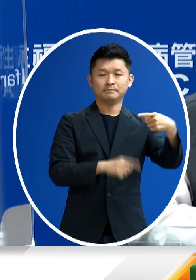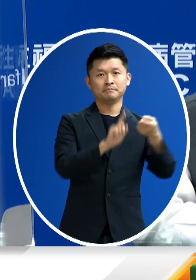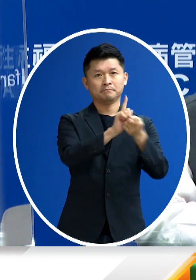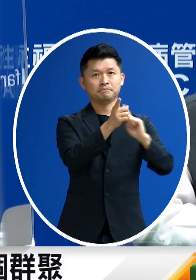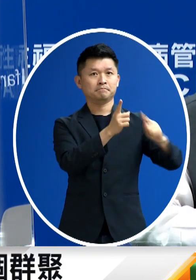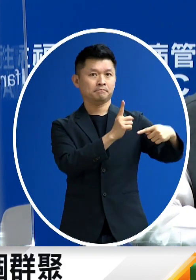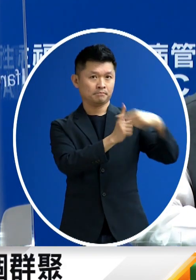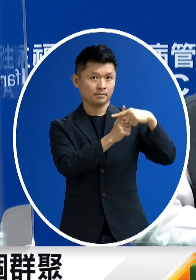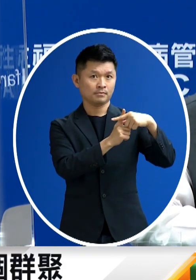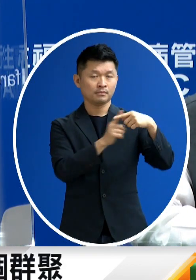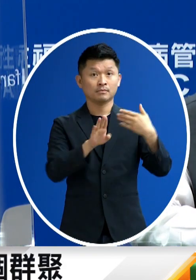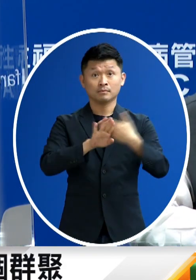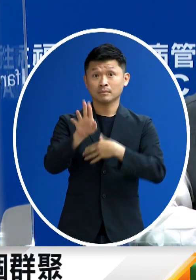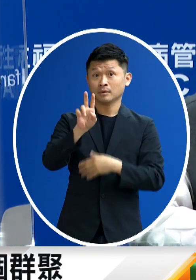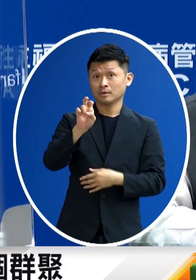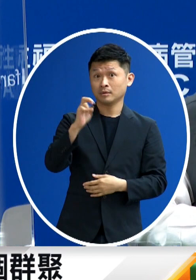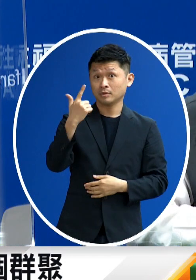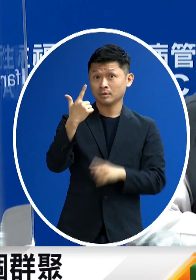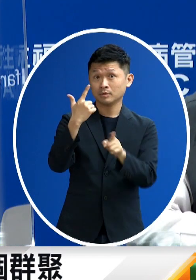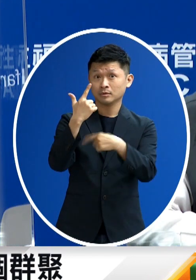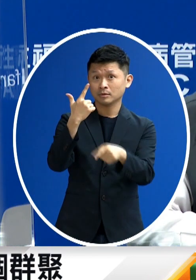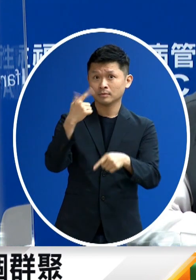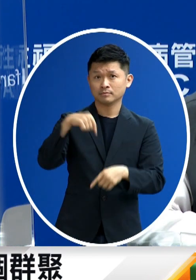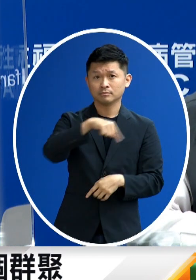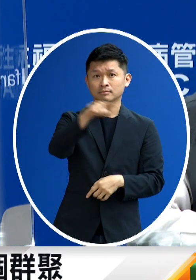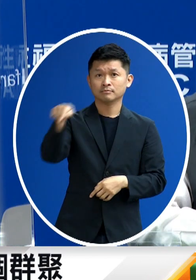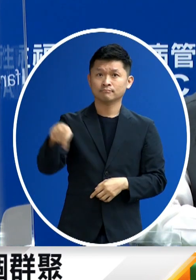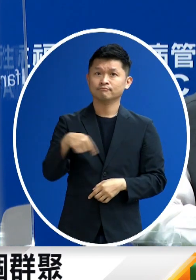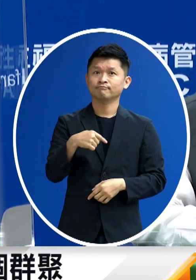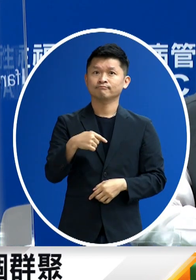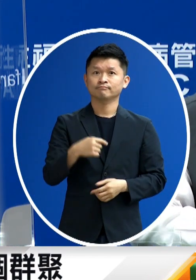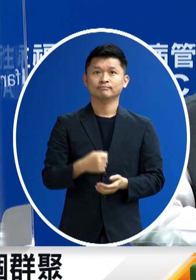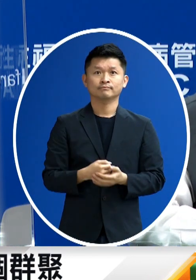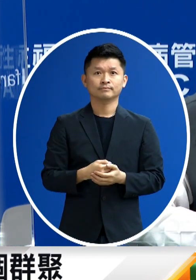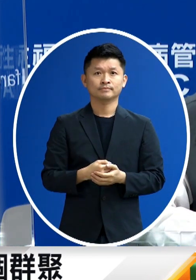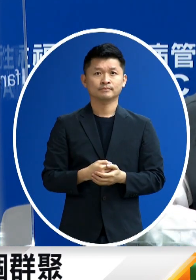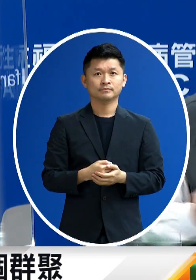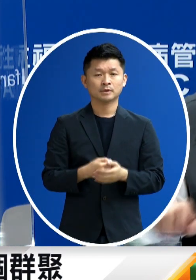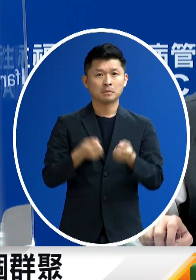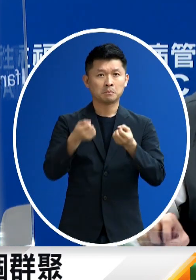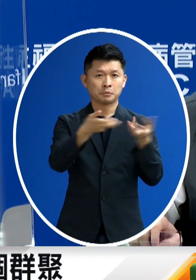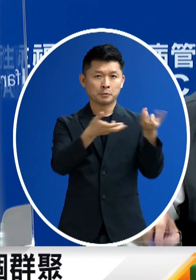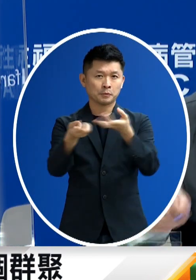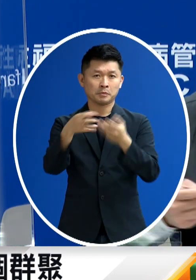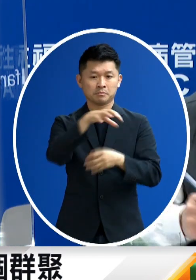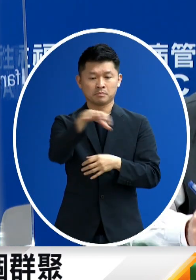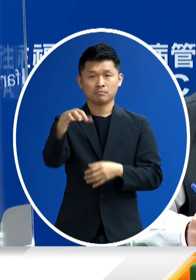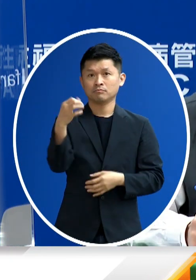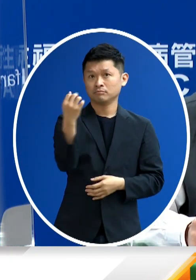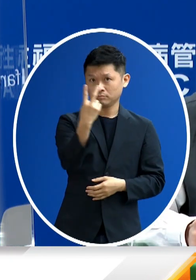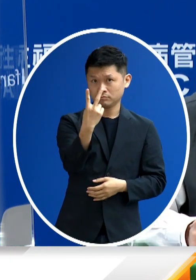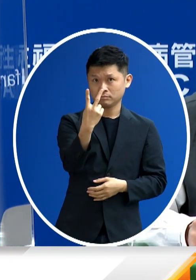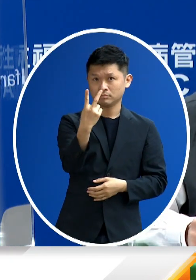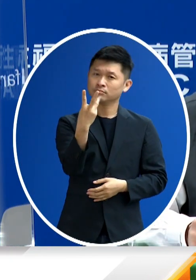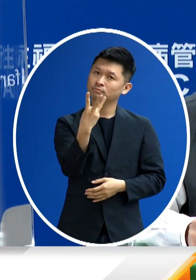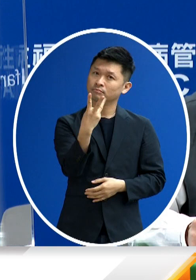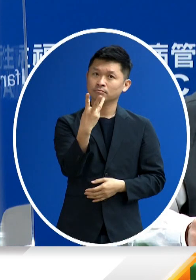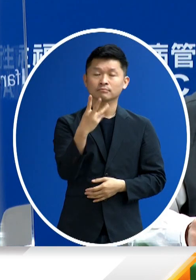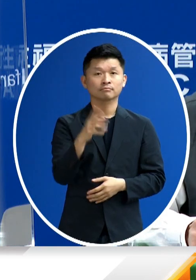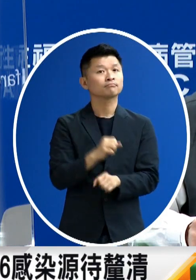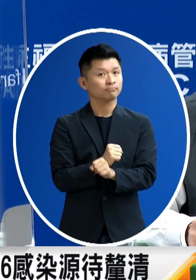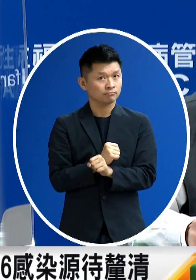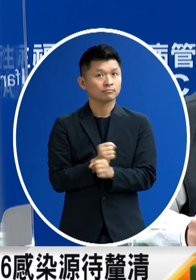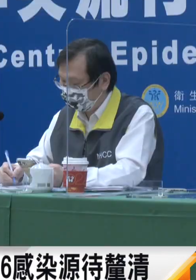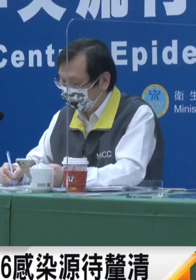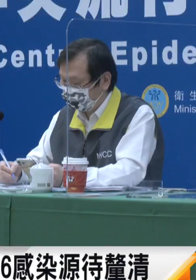哈，那其他还有26例哈，是有两三个群聚哈，那需要我们特别注意。 农